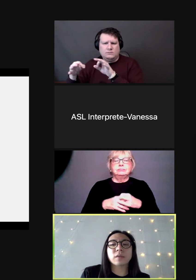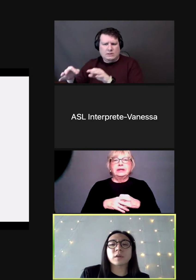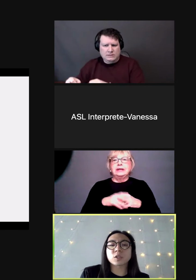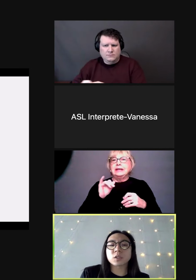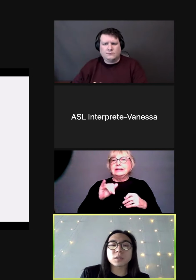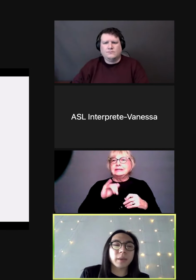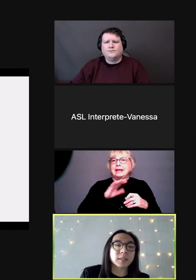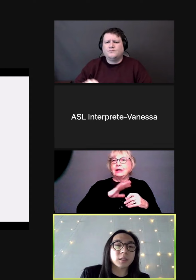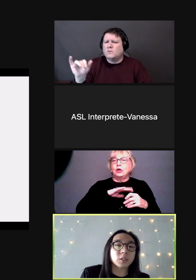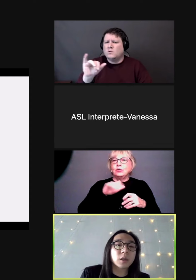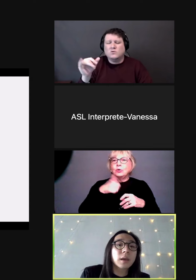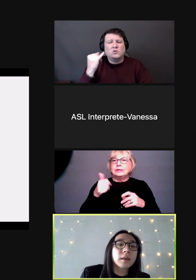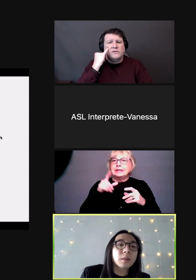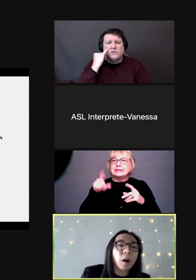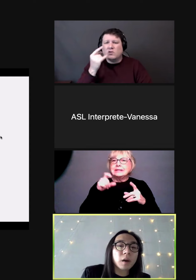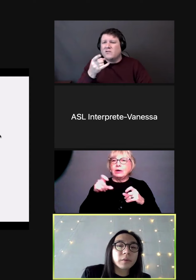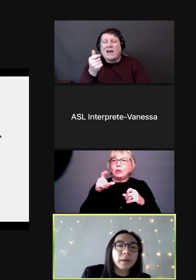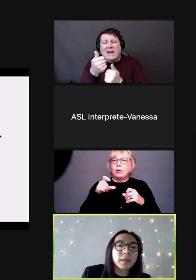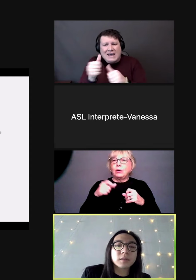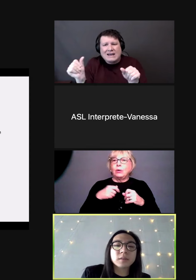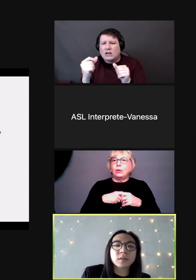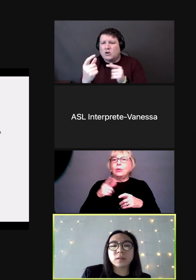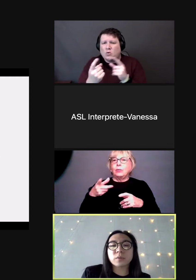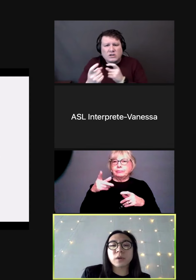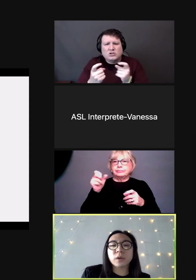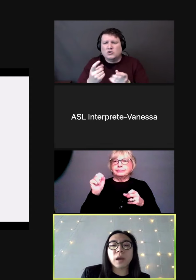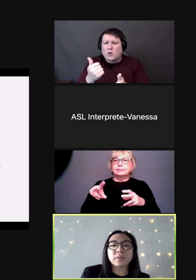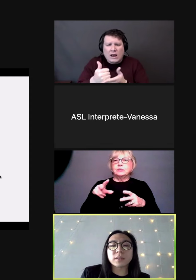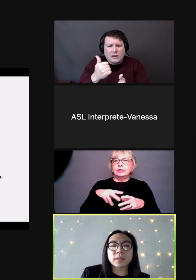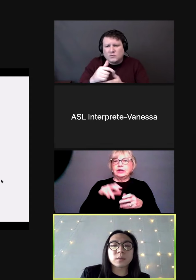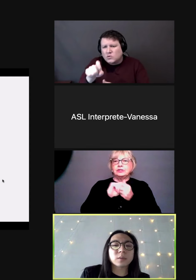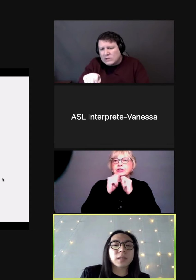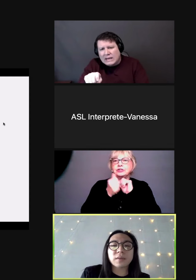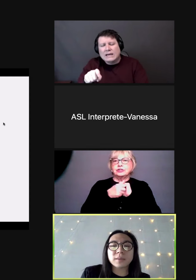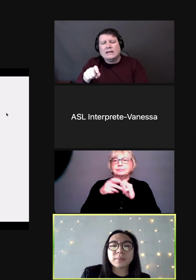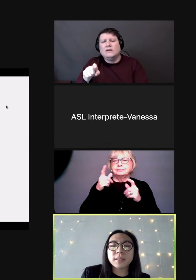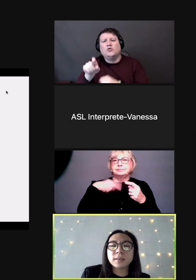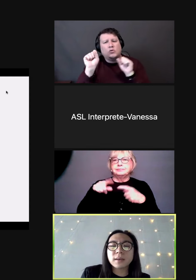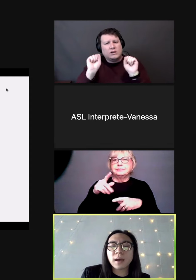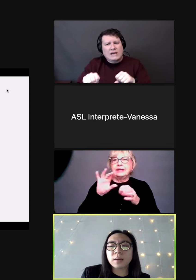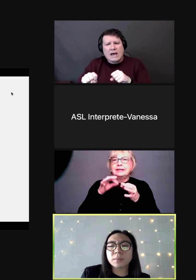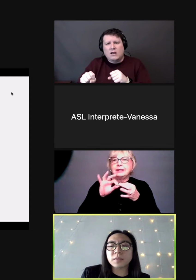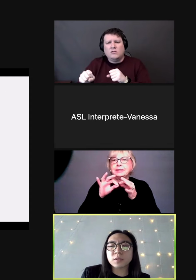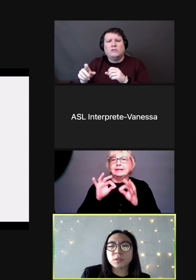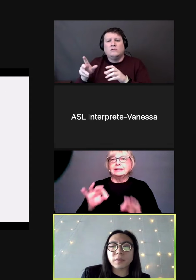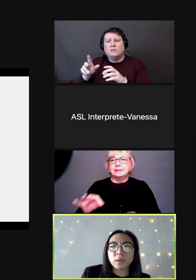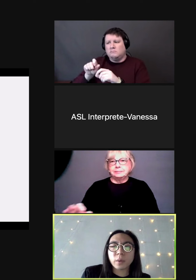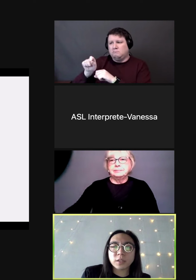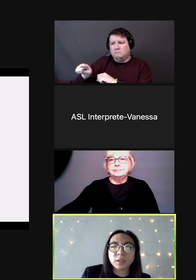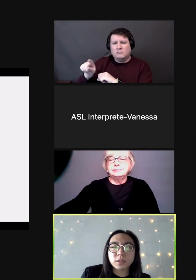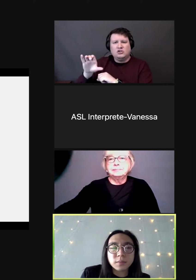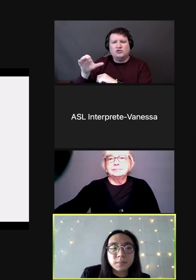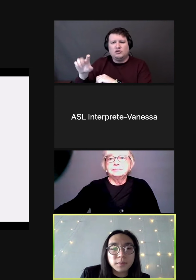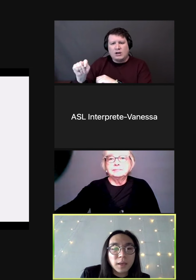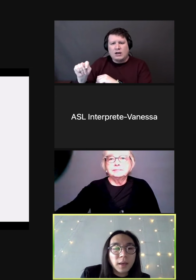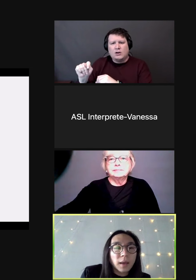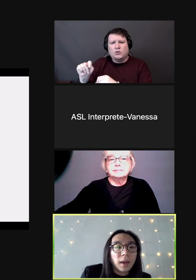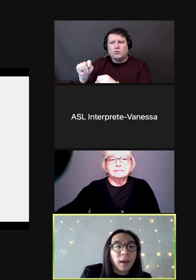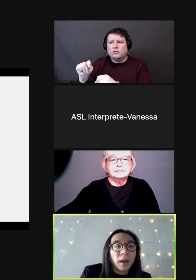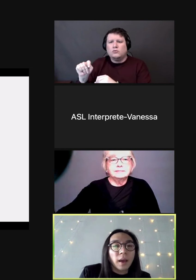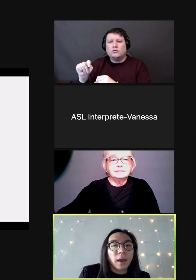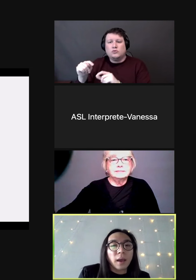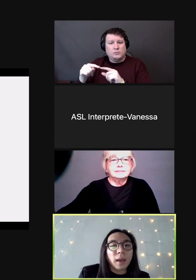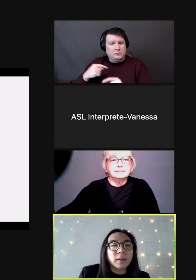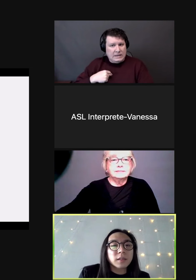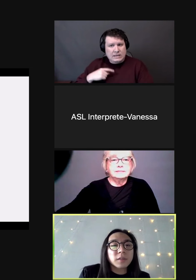questions, veuillez aussi utiliser le chat les modérateurs si vous avez des